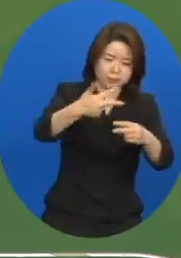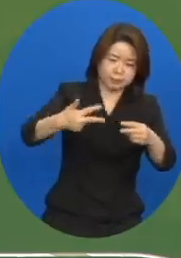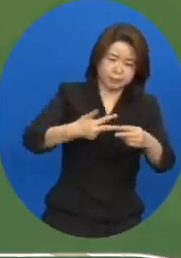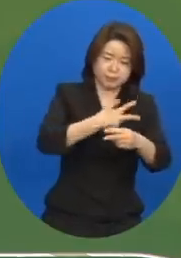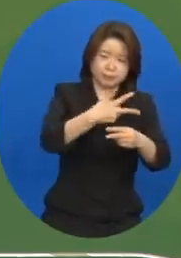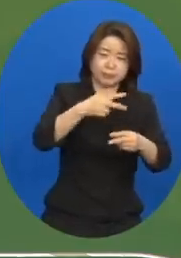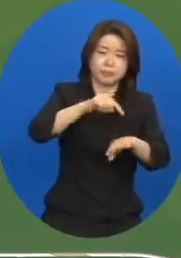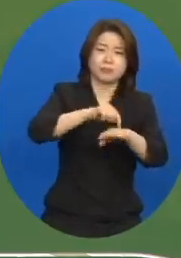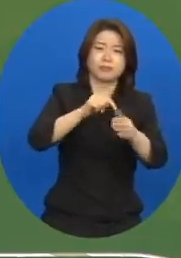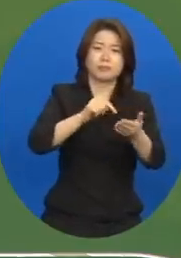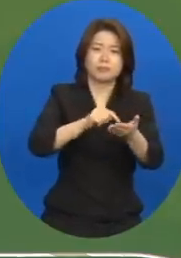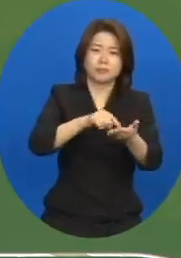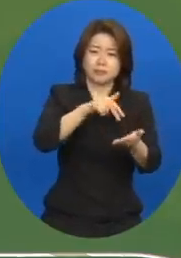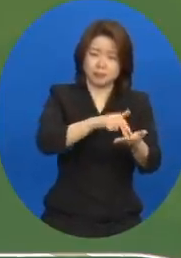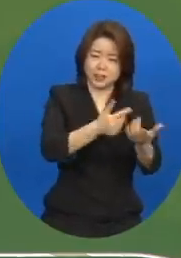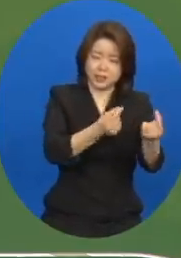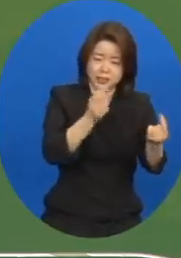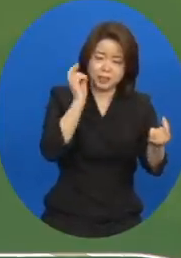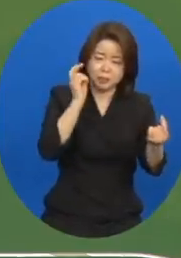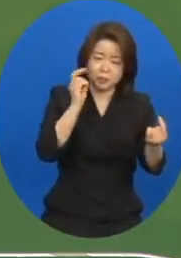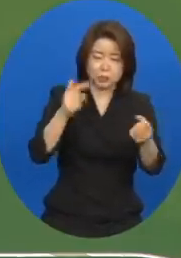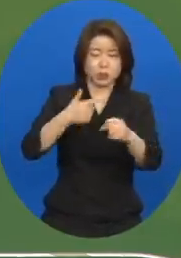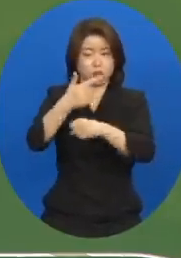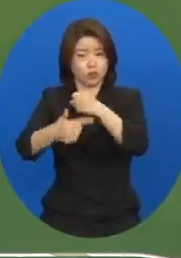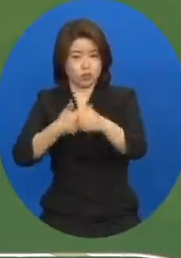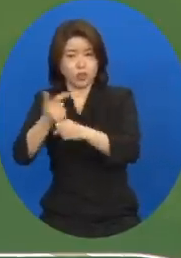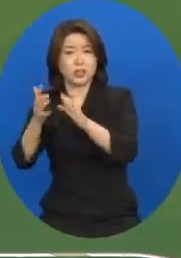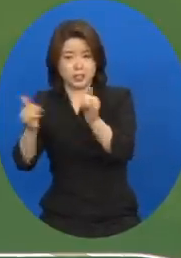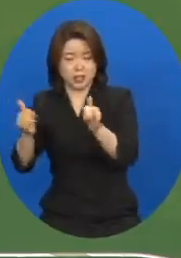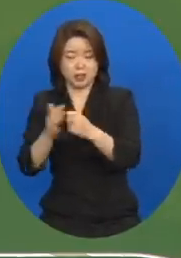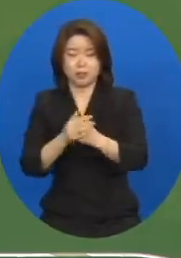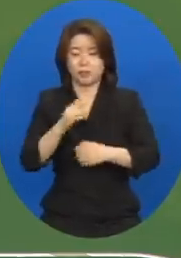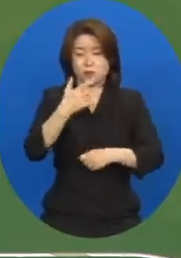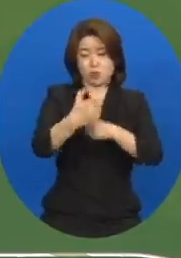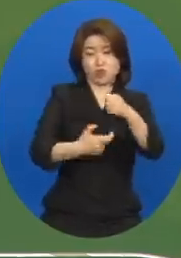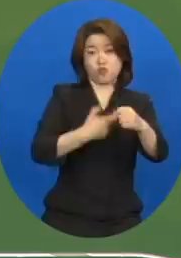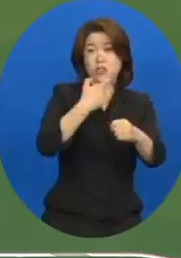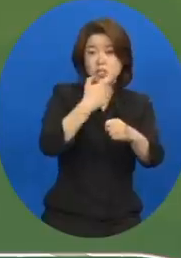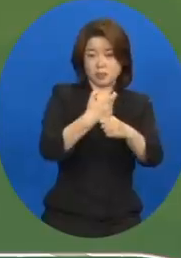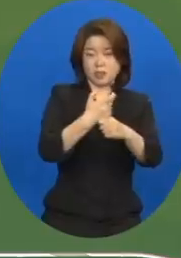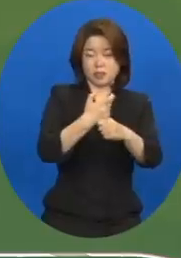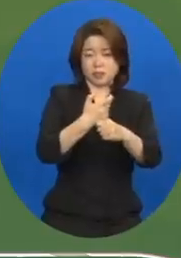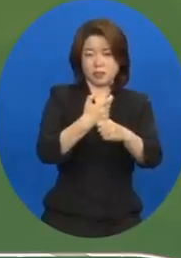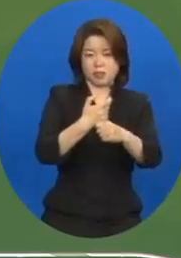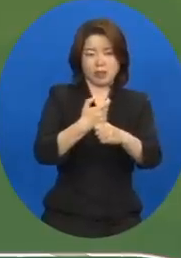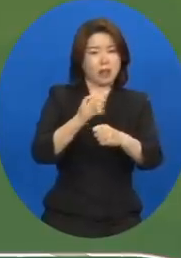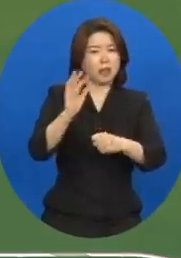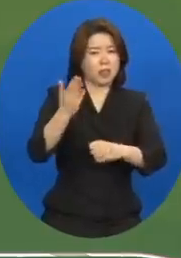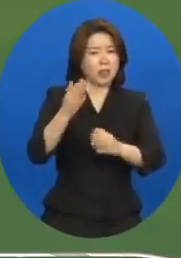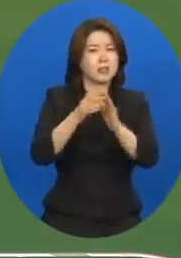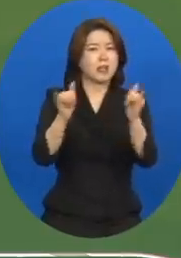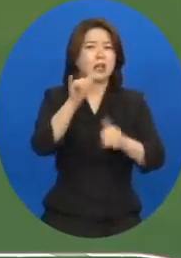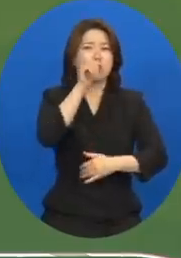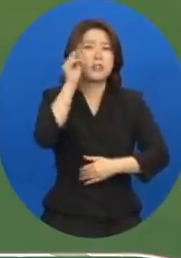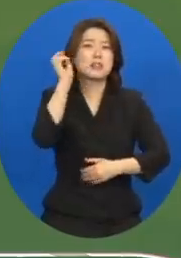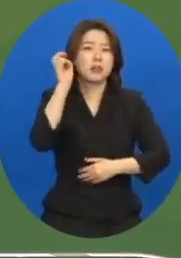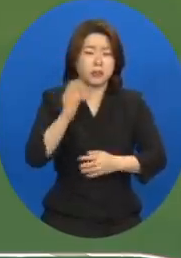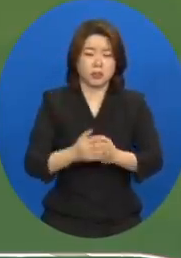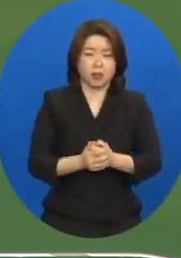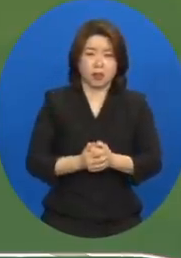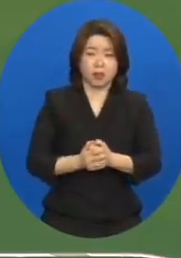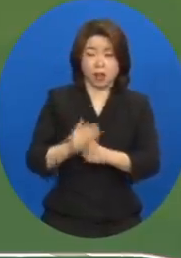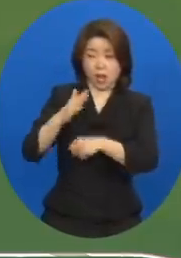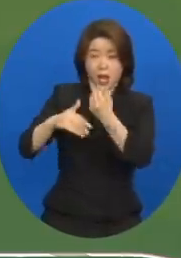있을 거예요. 6년인 분도 있을 거고 60년이 걸리는 사람도 있습니다. 아,